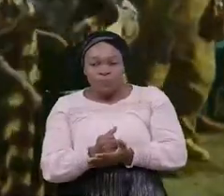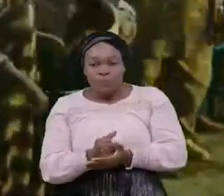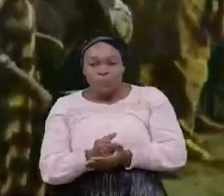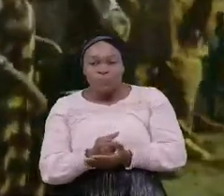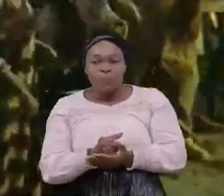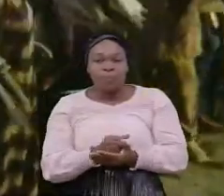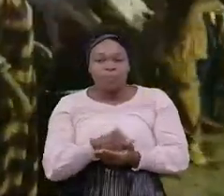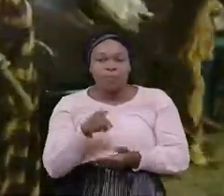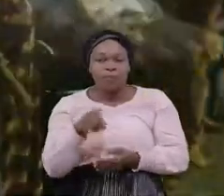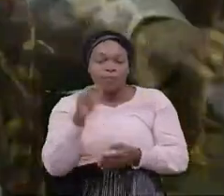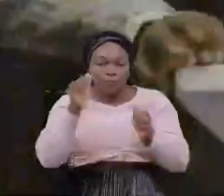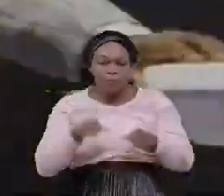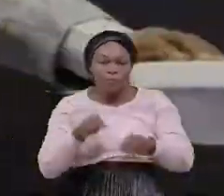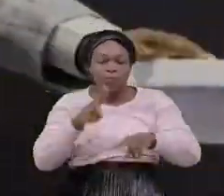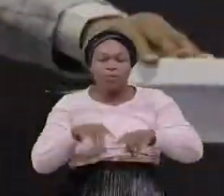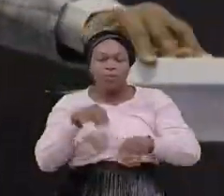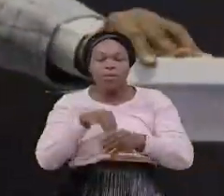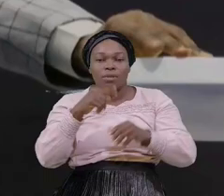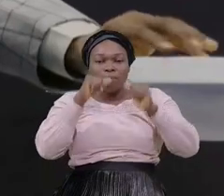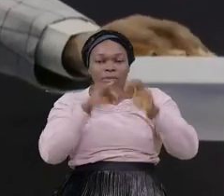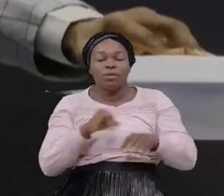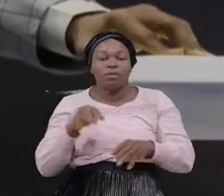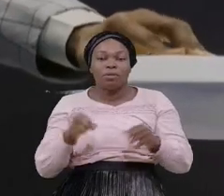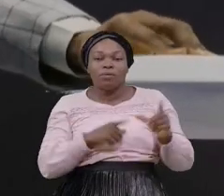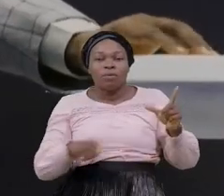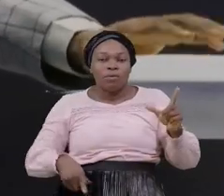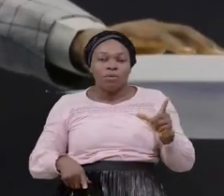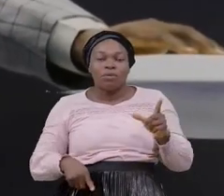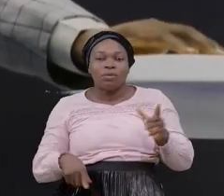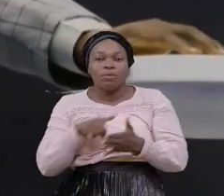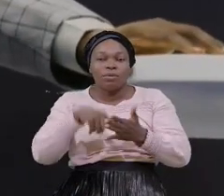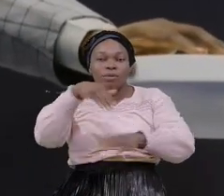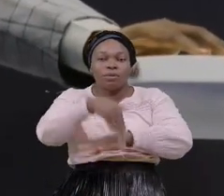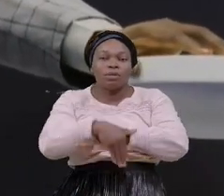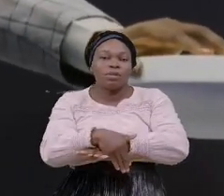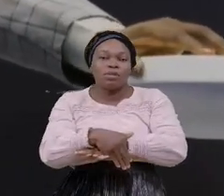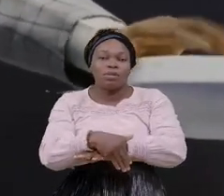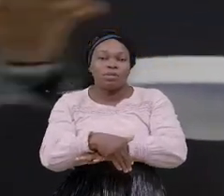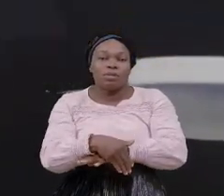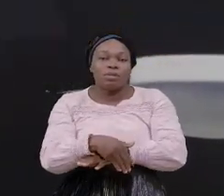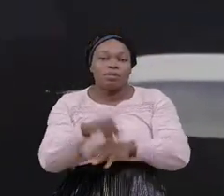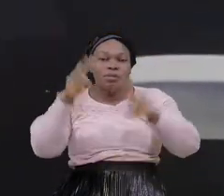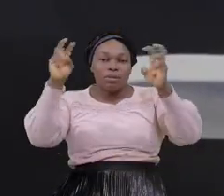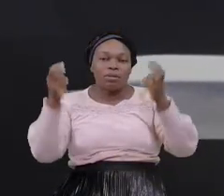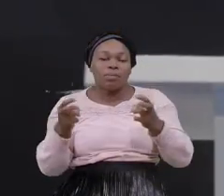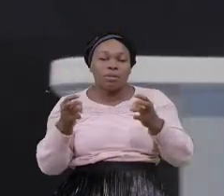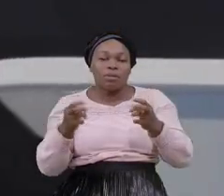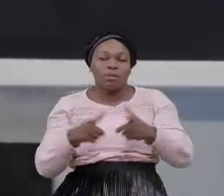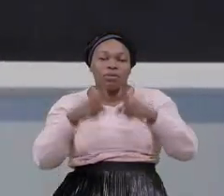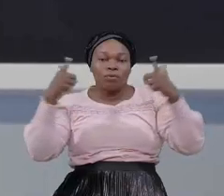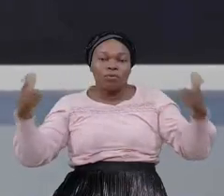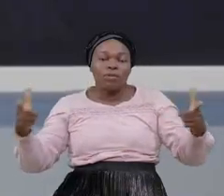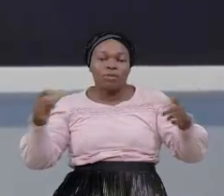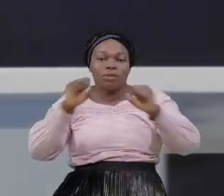Assoyez-vous dans les bénédictions de Dieu. Le Seigneur vous a déjà béni. Ce soir, nous allons voir le grand salut.